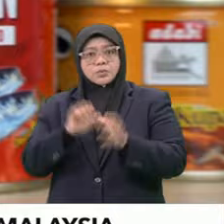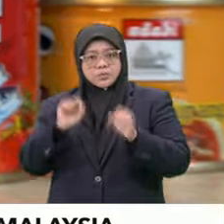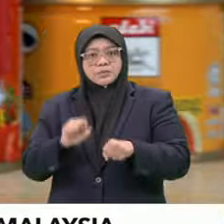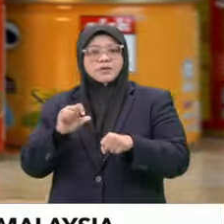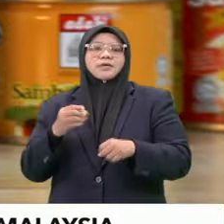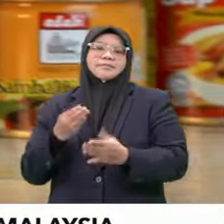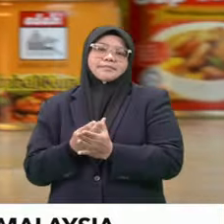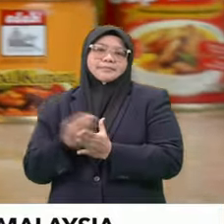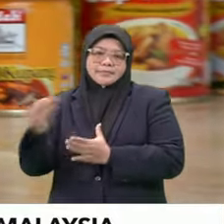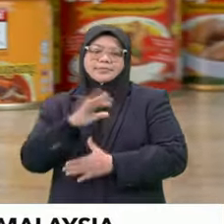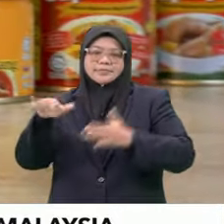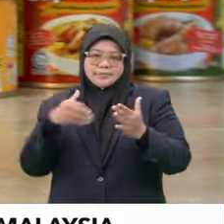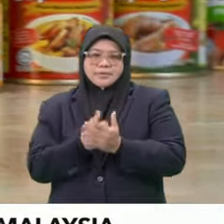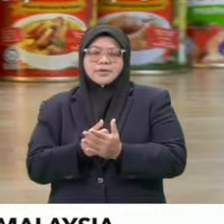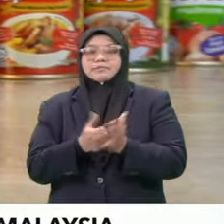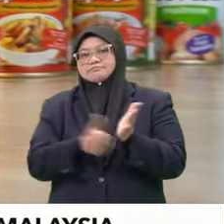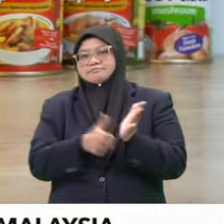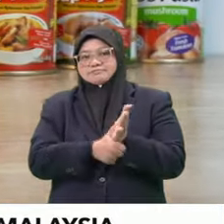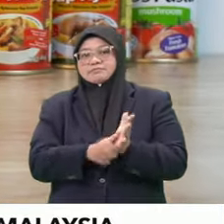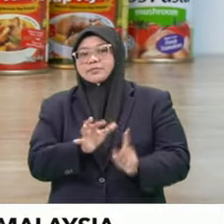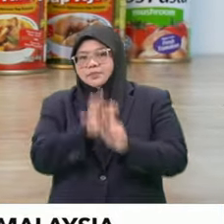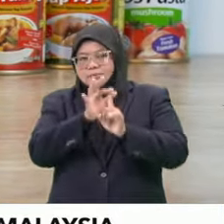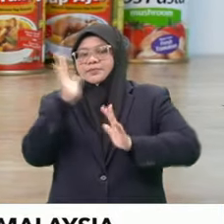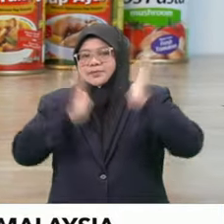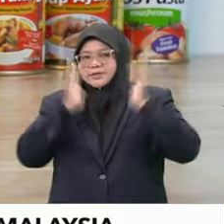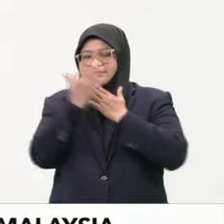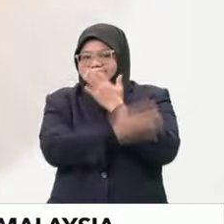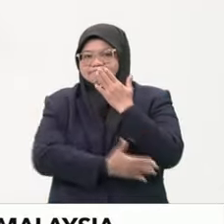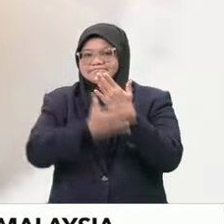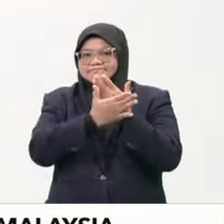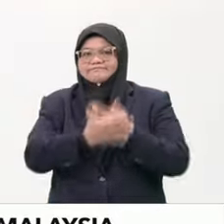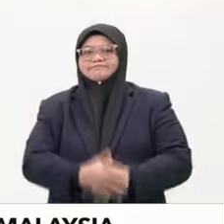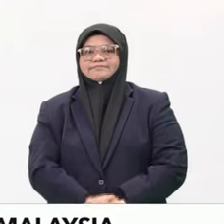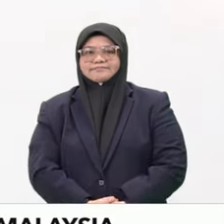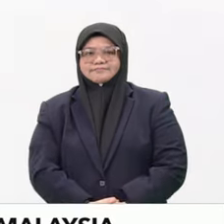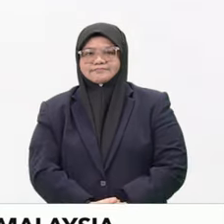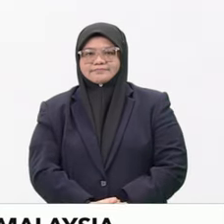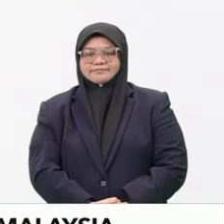boleh mula didapati di semua pasaraya utama seluruh Malaysia.